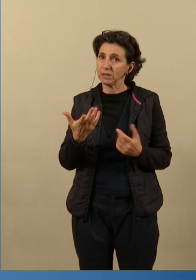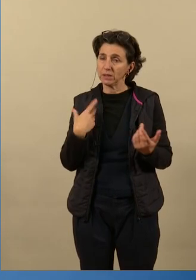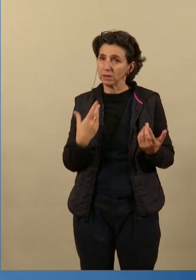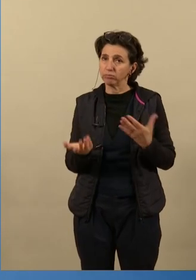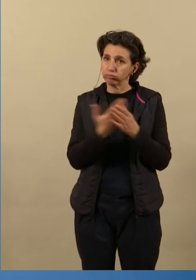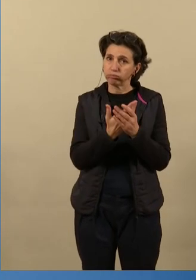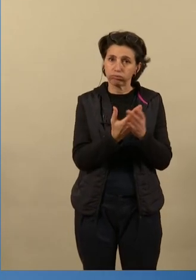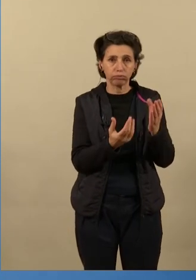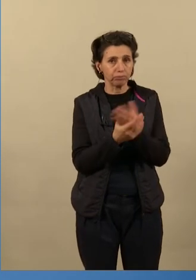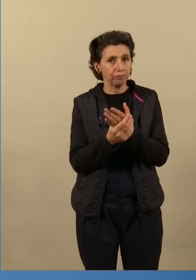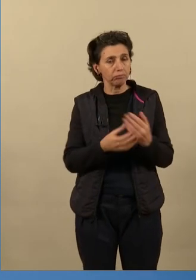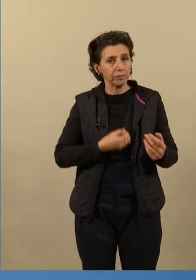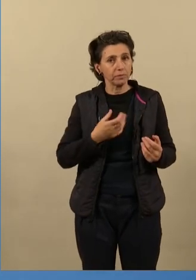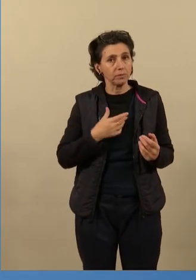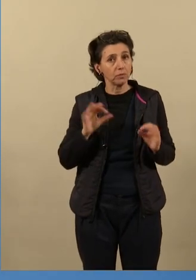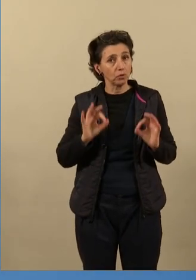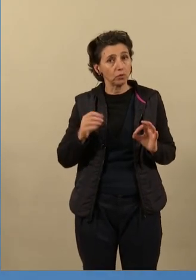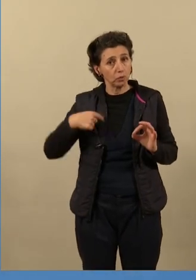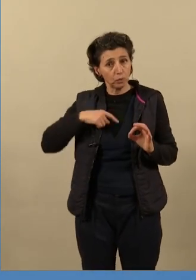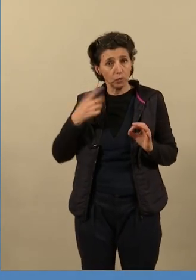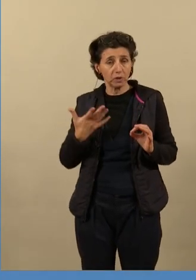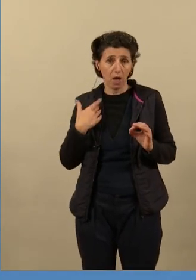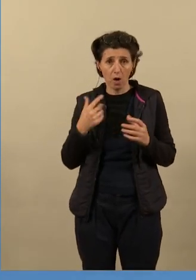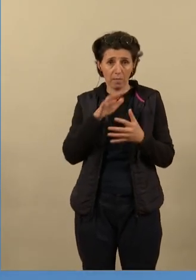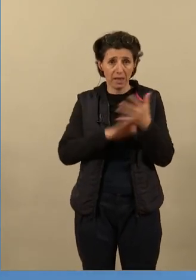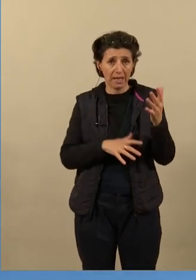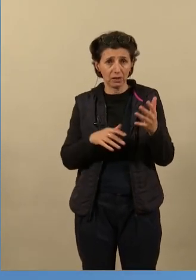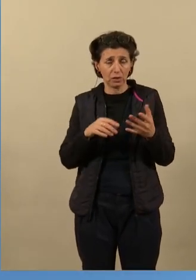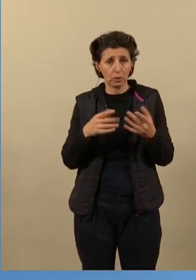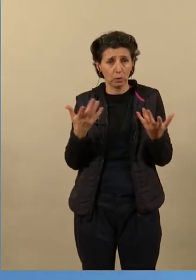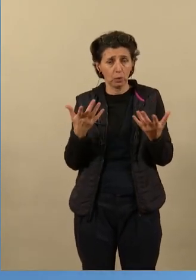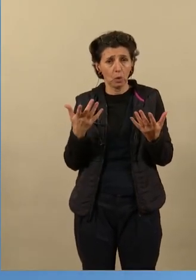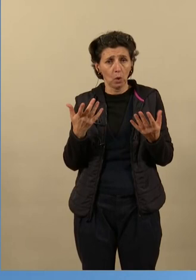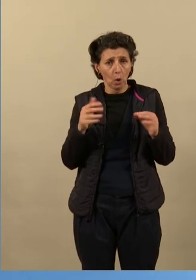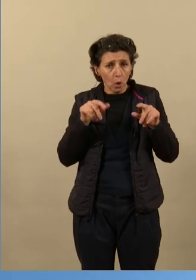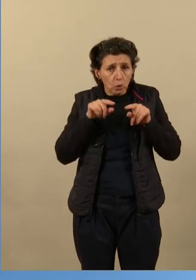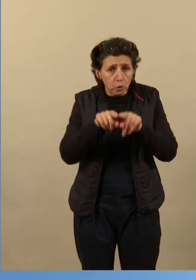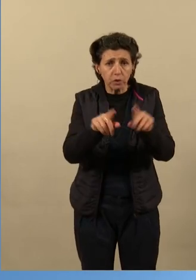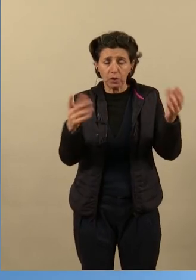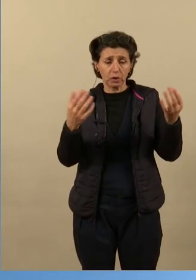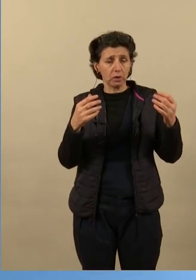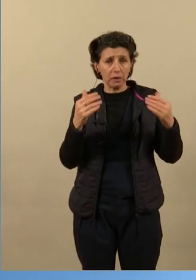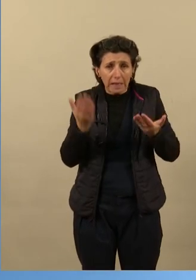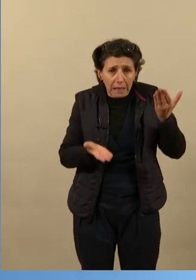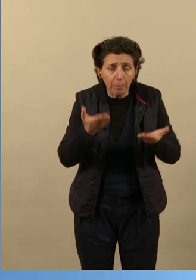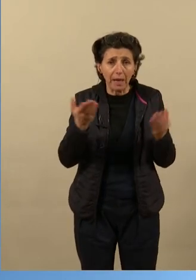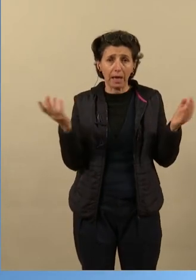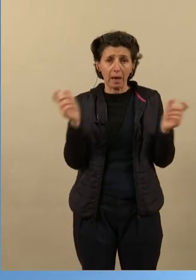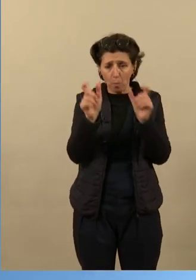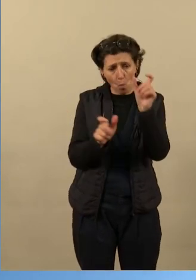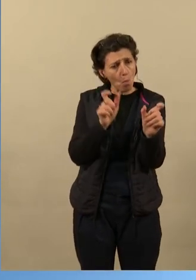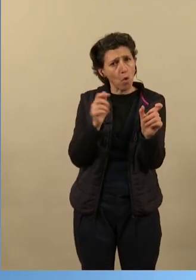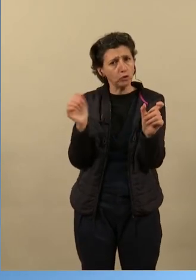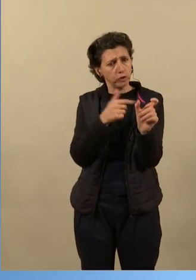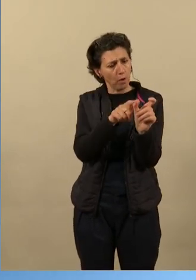équilibré dans un contexte qui est compliqué difficile ettendu nous avons pesé chaque mot nous avons longuement